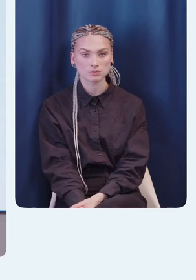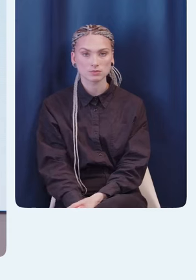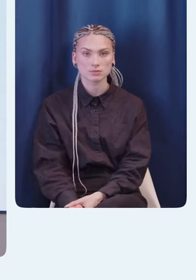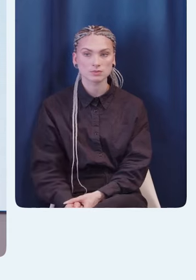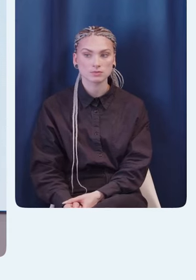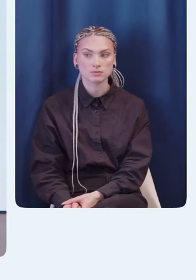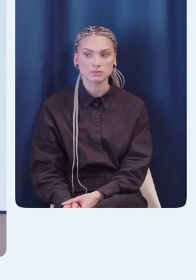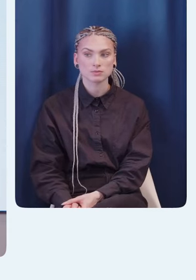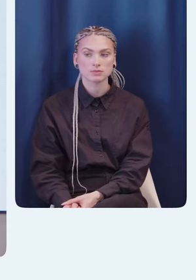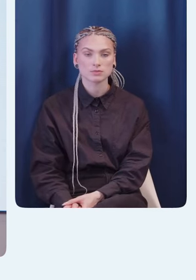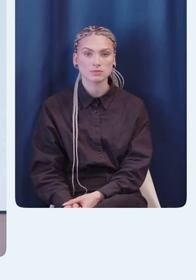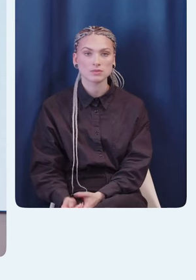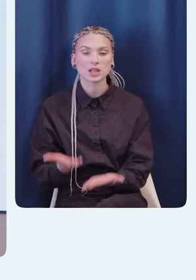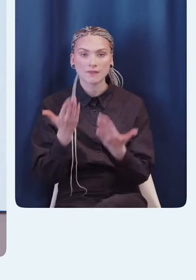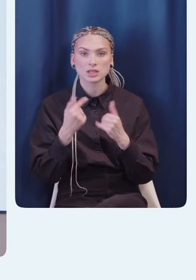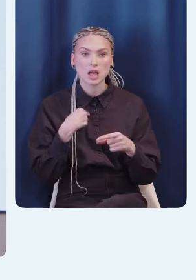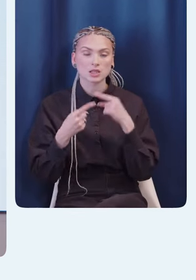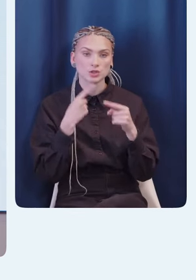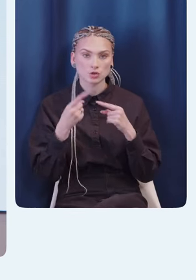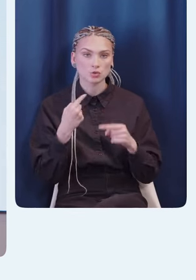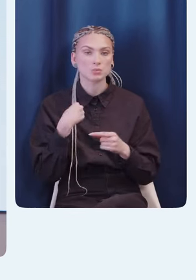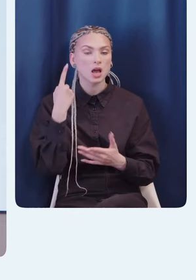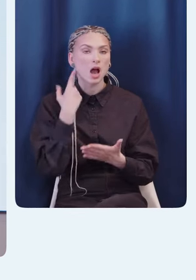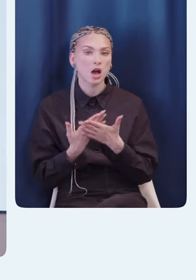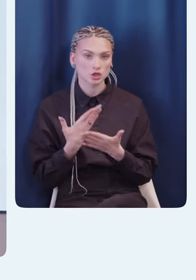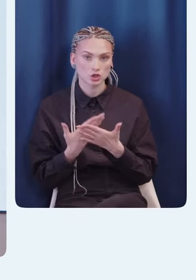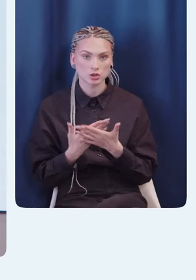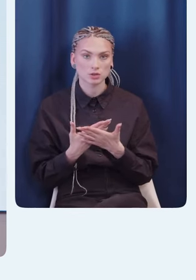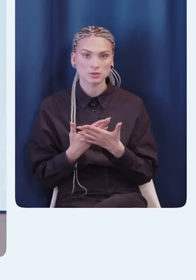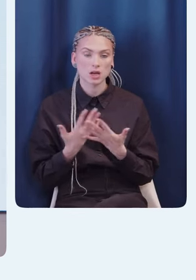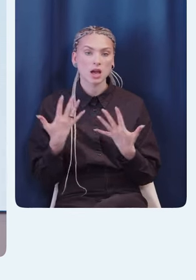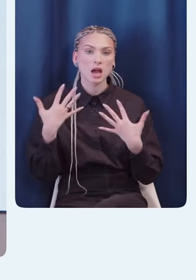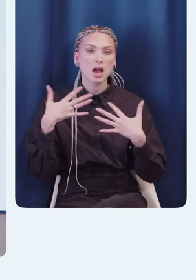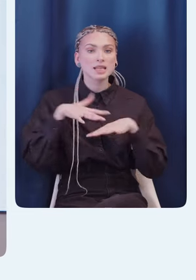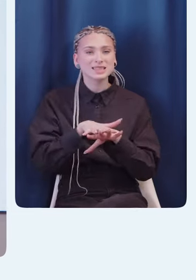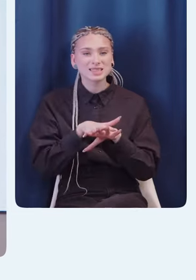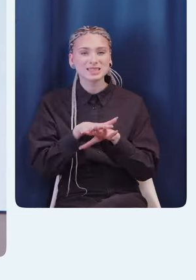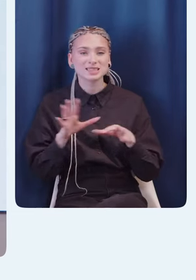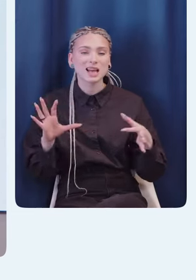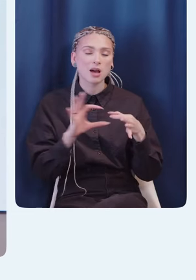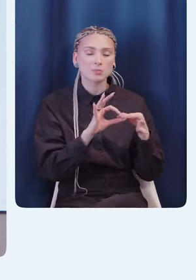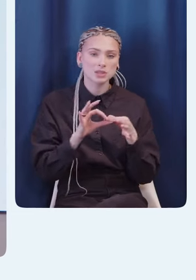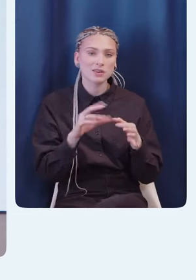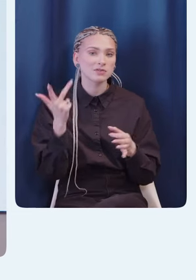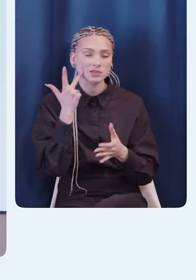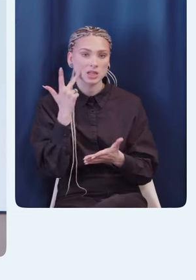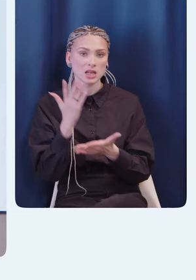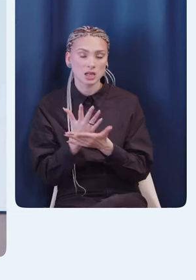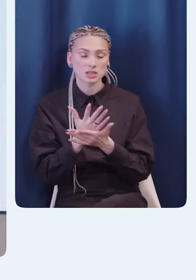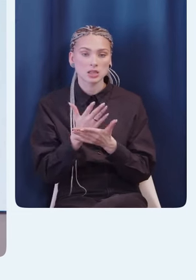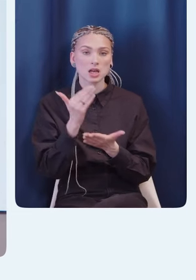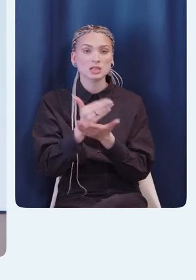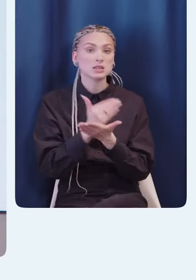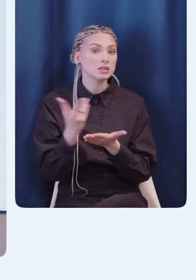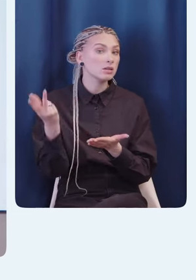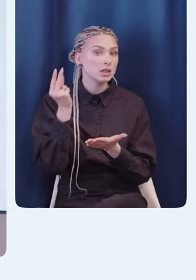Ладно. И давайте я скажу. Мне кажется, что accessibility, оно есть всегда. Ну, то есть скринридеру, разработчики